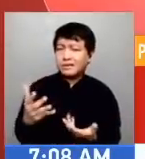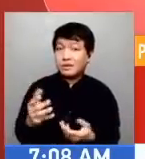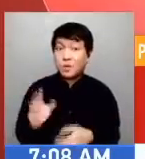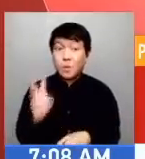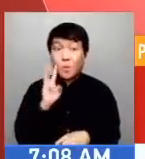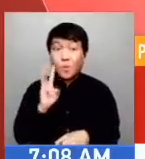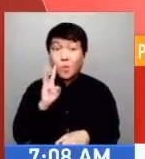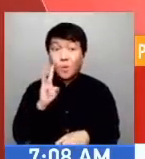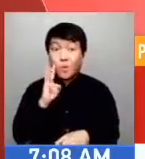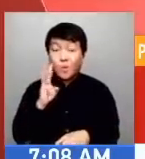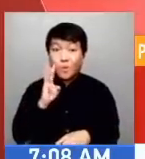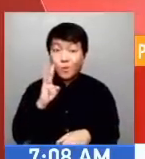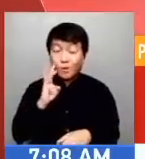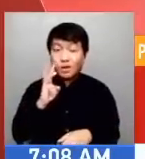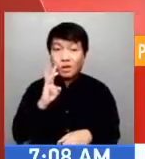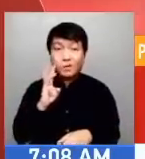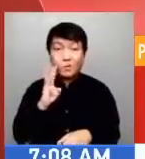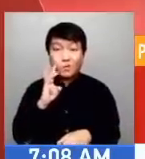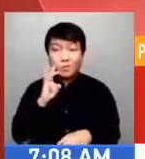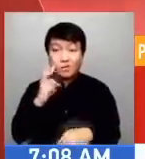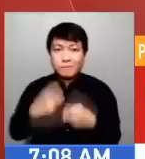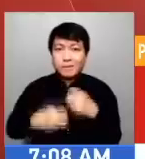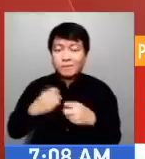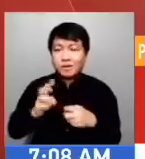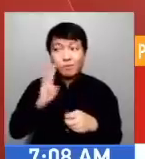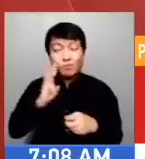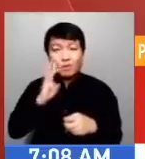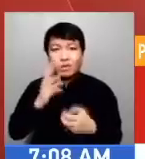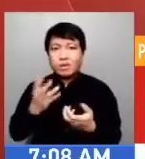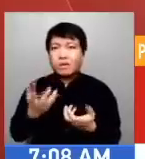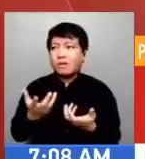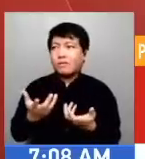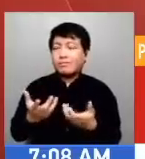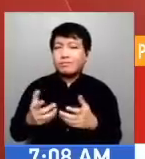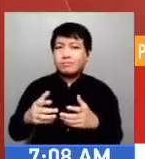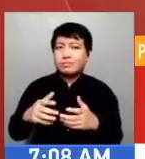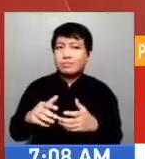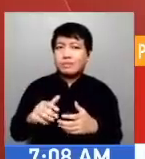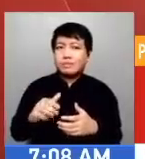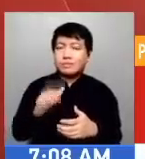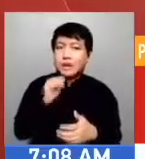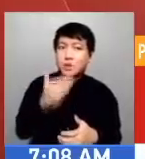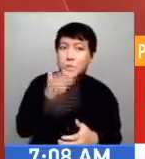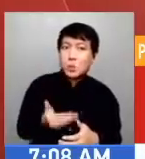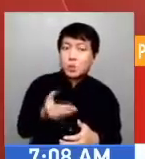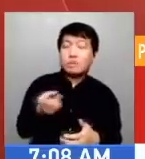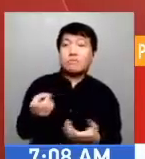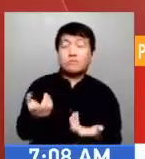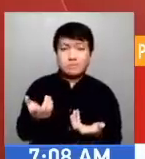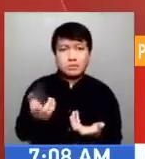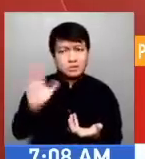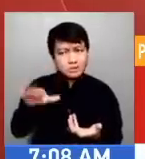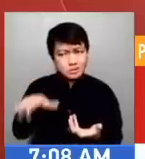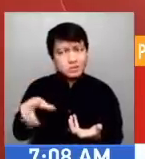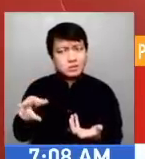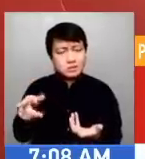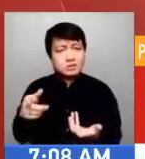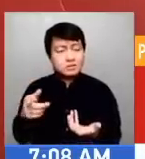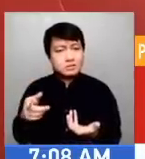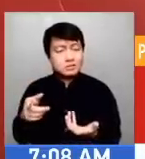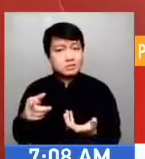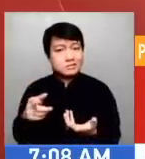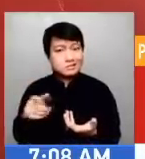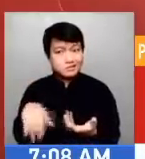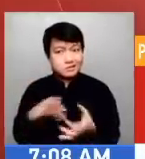DNR yung ilang parte ng Oriental Mindoro. Yung Bangpola, kasama din ho doon sa bumagsak sa water